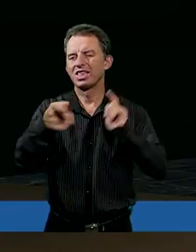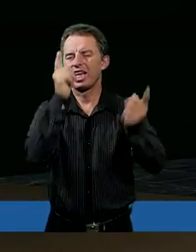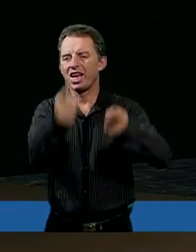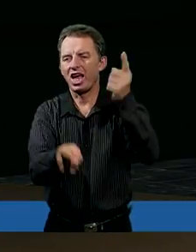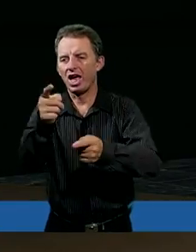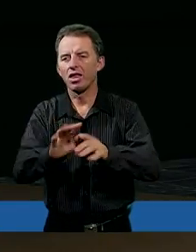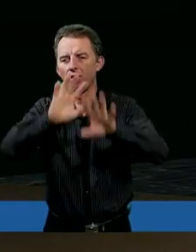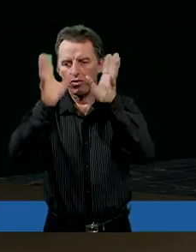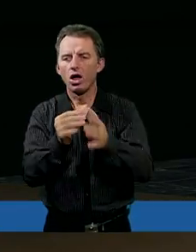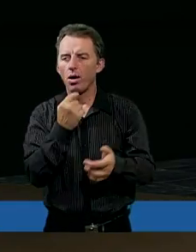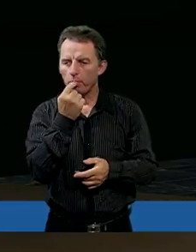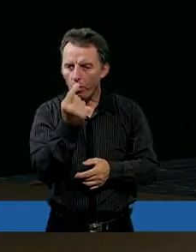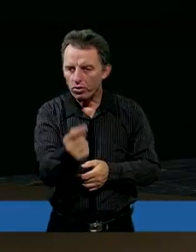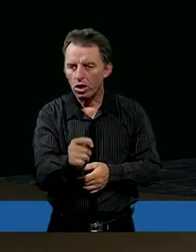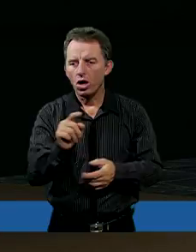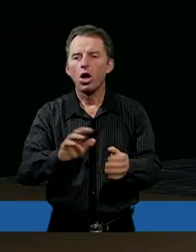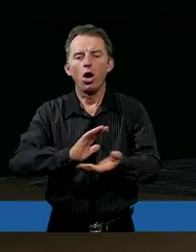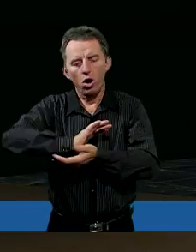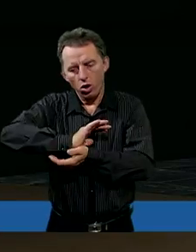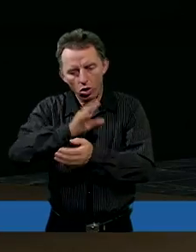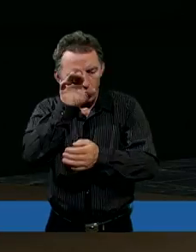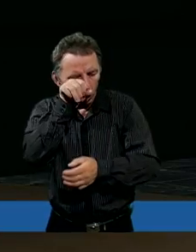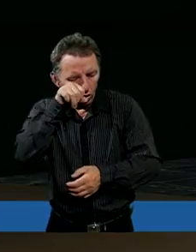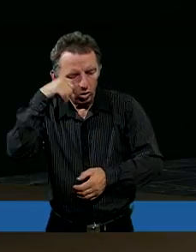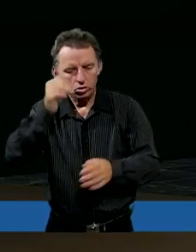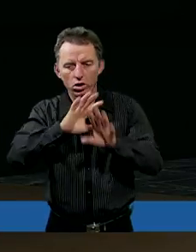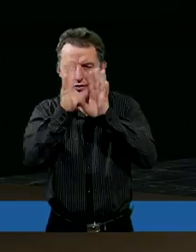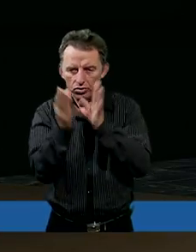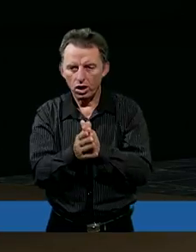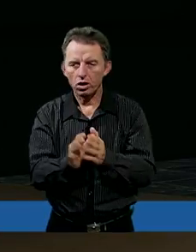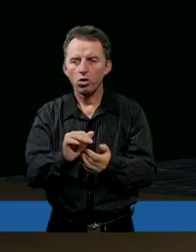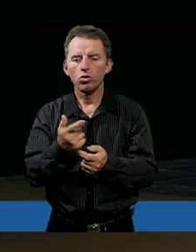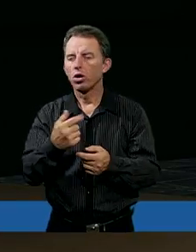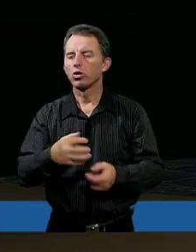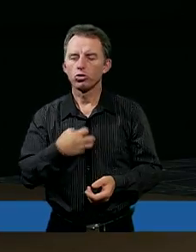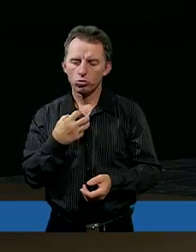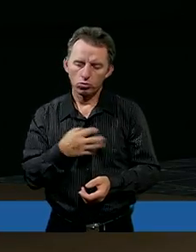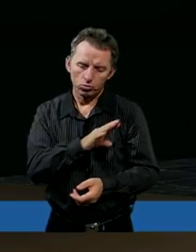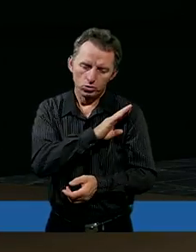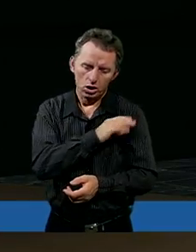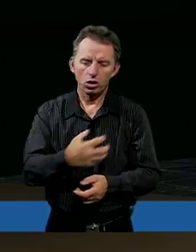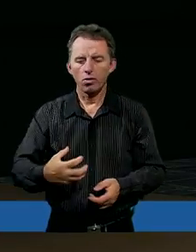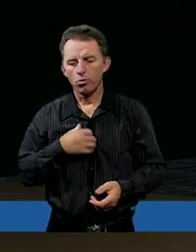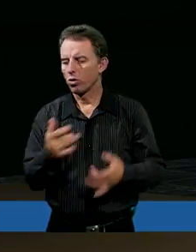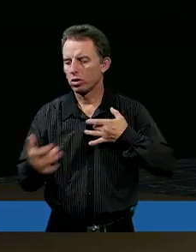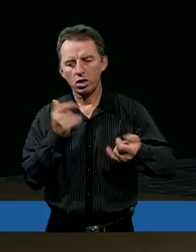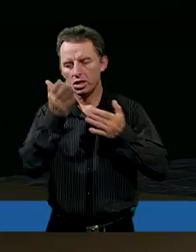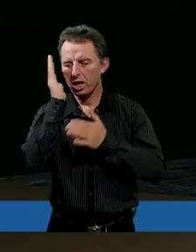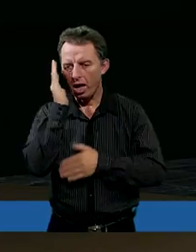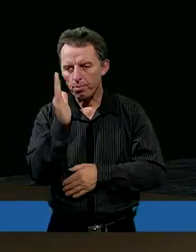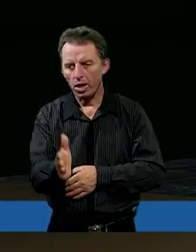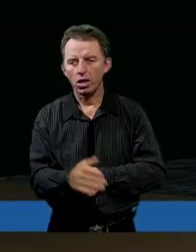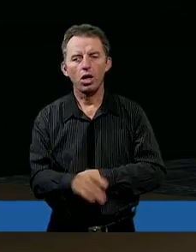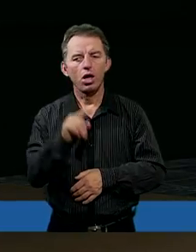wszystkiego. A Pan Bóg powiedział na koniec: otrze wszelką łzę z oczu ich. Śmierci nie będzie, ani bólu, ani cierpienia.